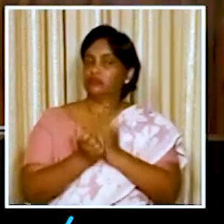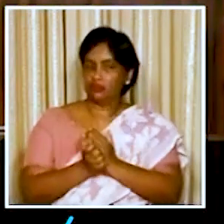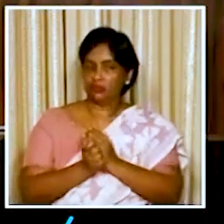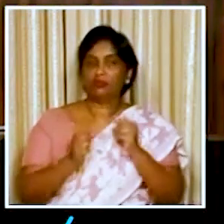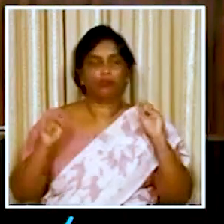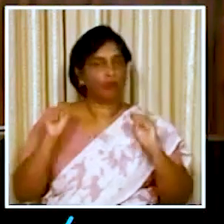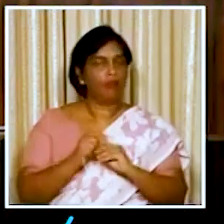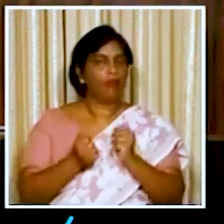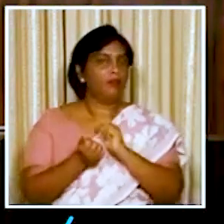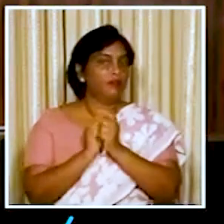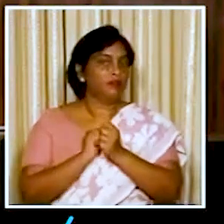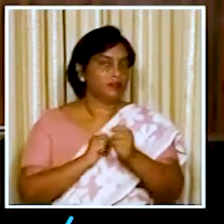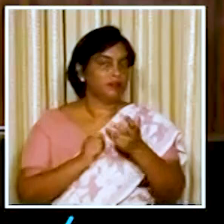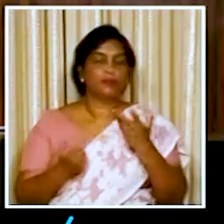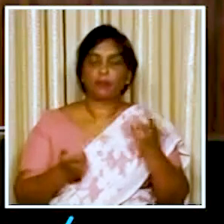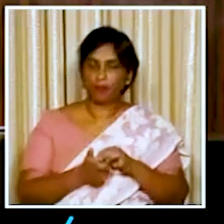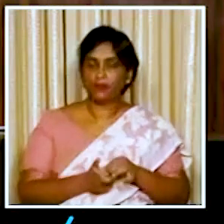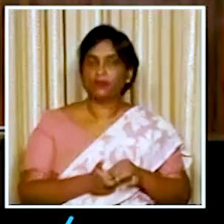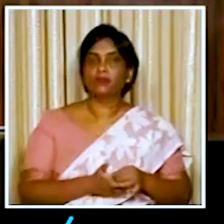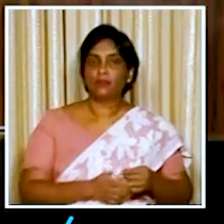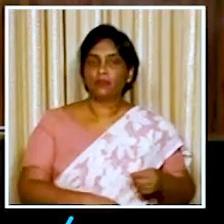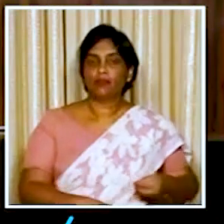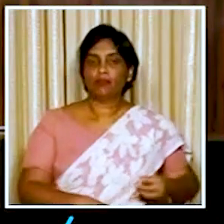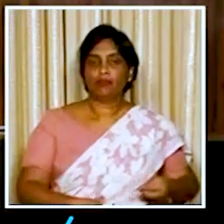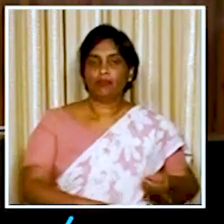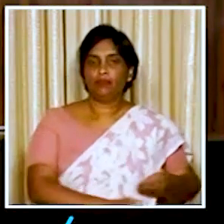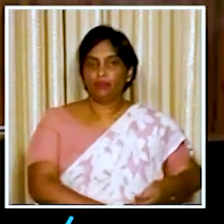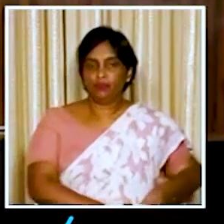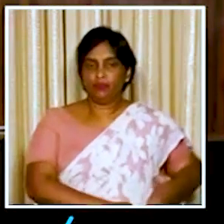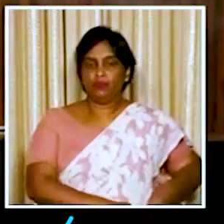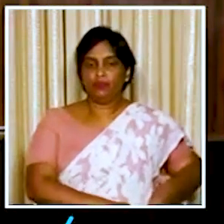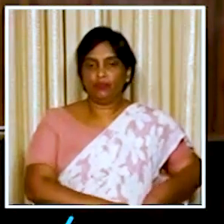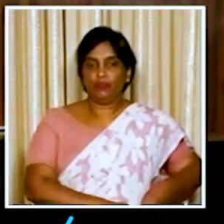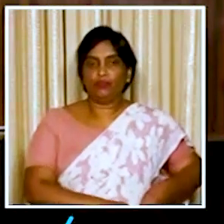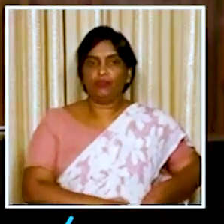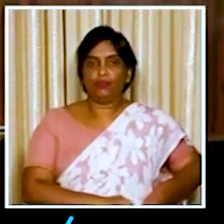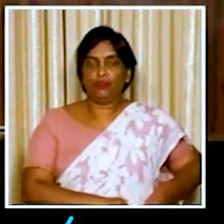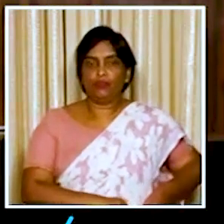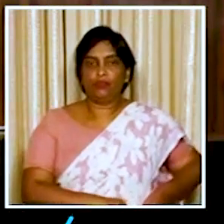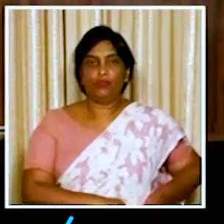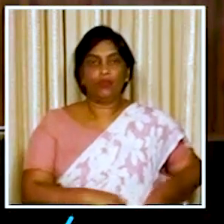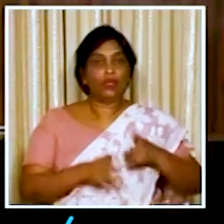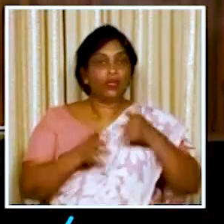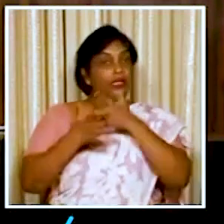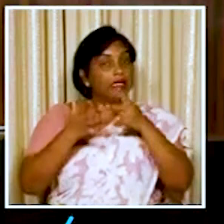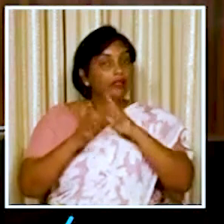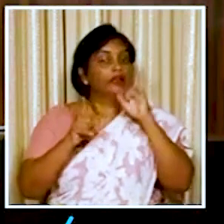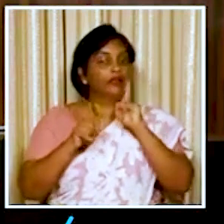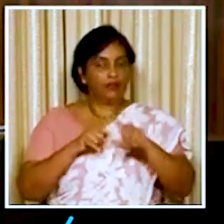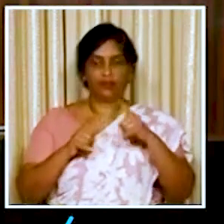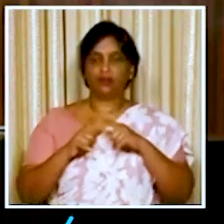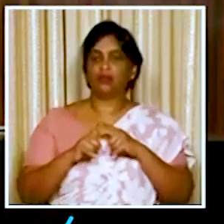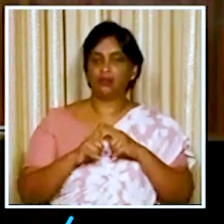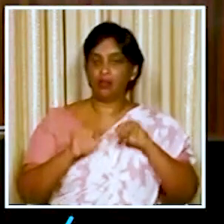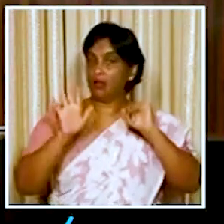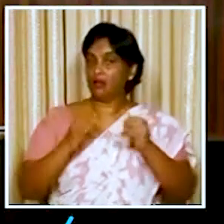කරමින් සංස්කරණය කළ නොහැකි ආකාරයේ රීඩ් ඔන්ලි සකස් කරන ලද සංයුක්ත තැටිය කම්පැක්ට් ඩිස්ක් 6ක් බාර